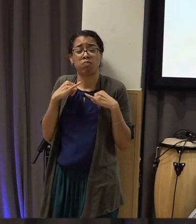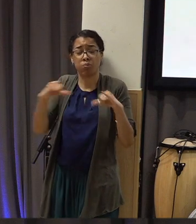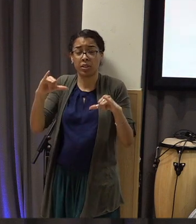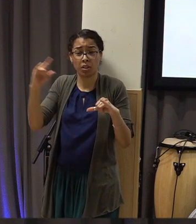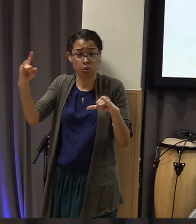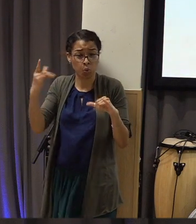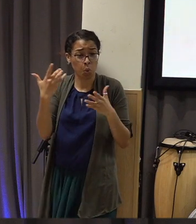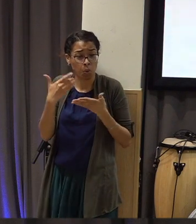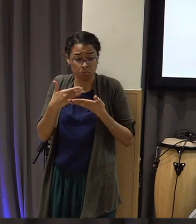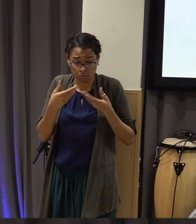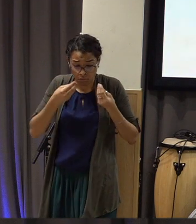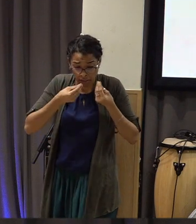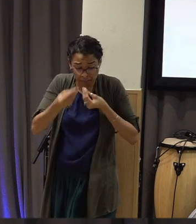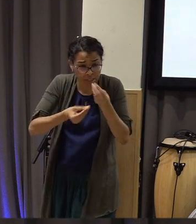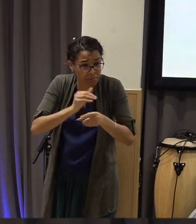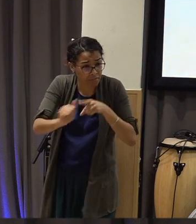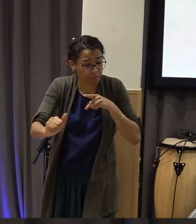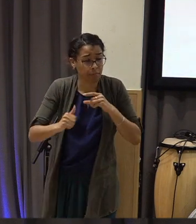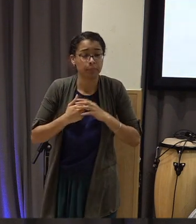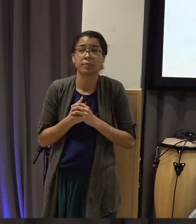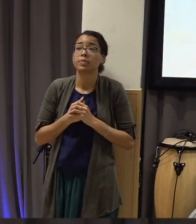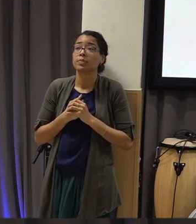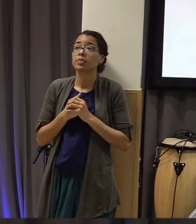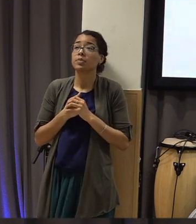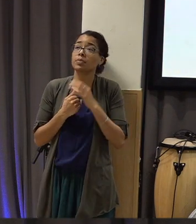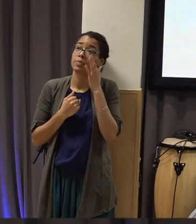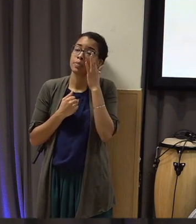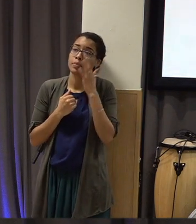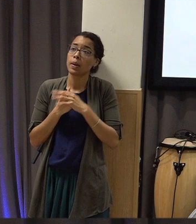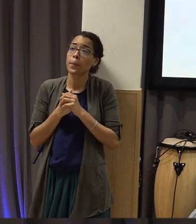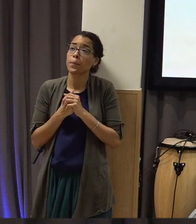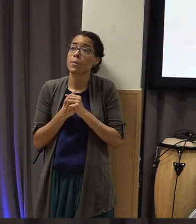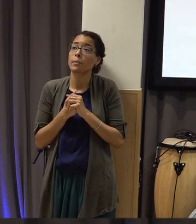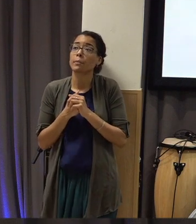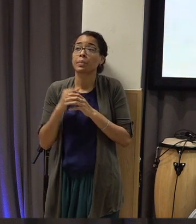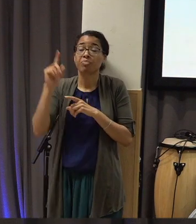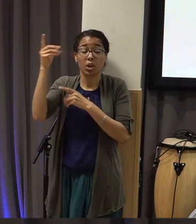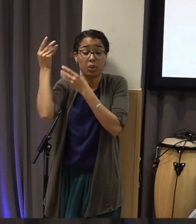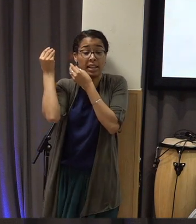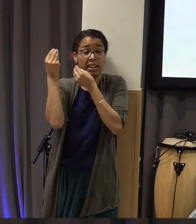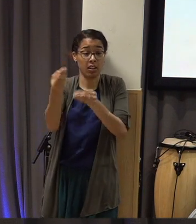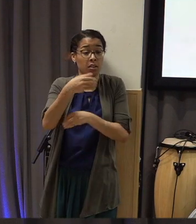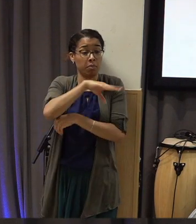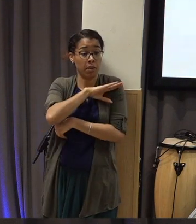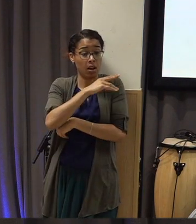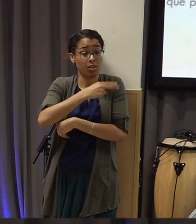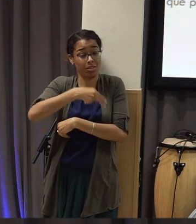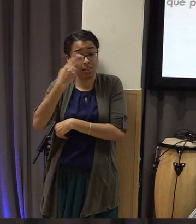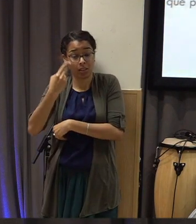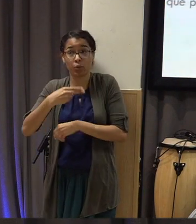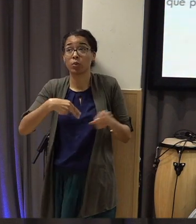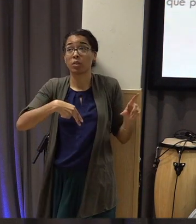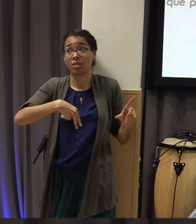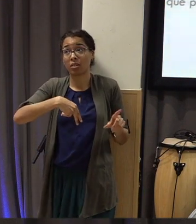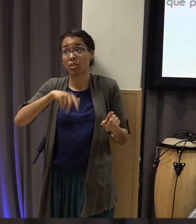ça que nous aimons la parole de Dieu. Sa divine providence s'exprime aussi bien pour la nature